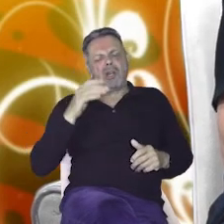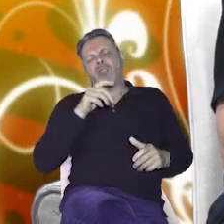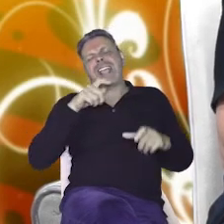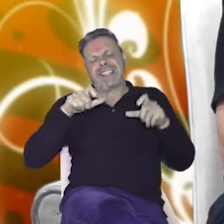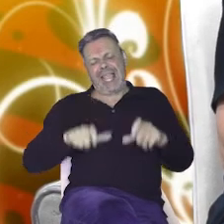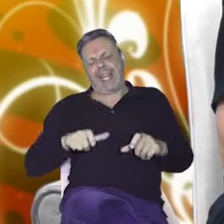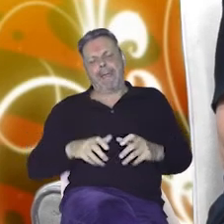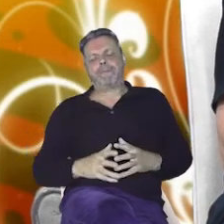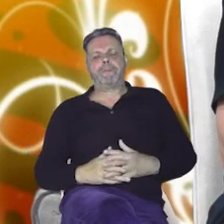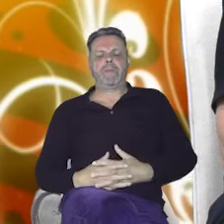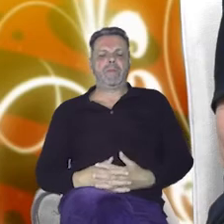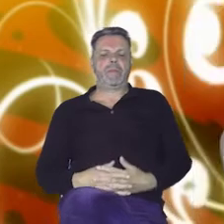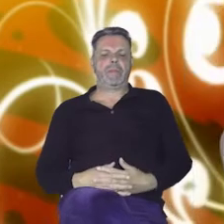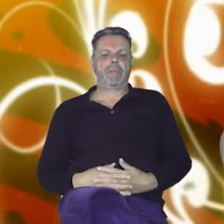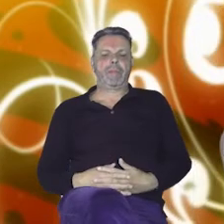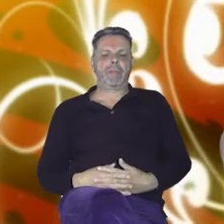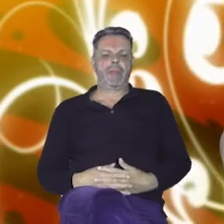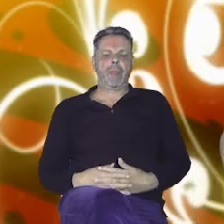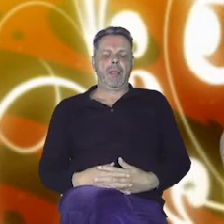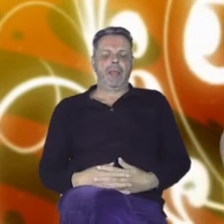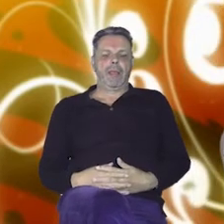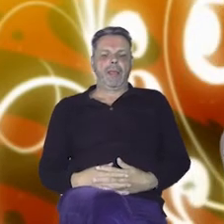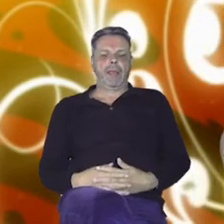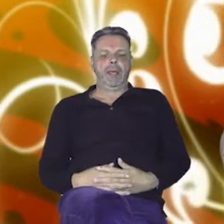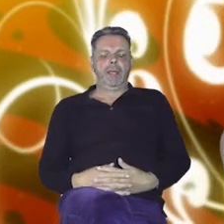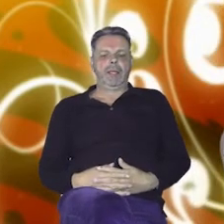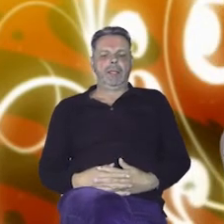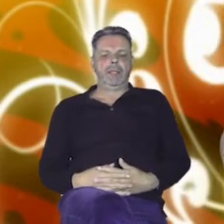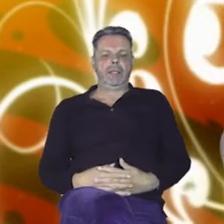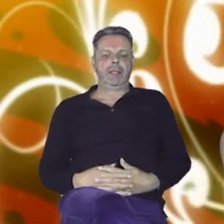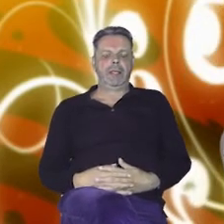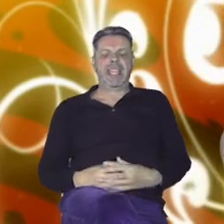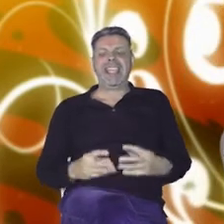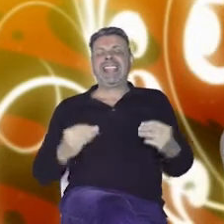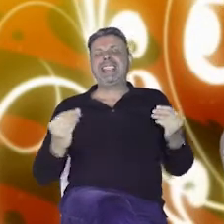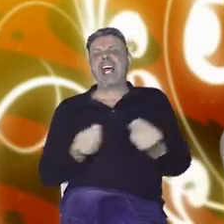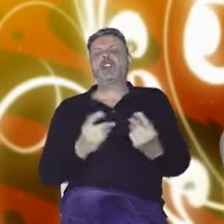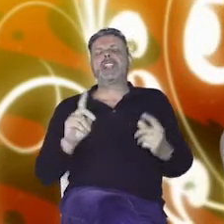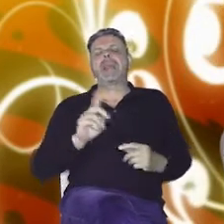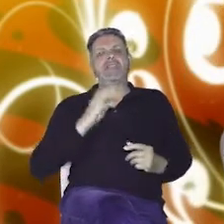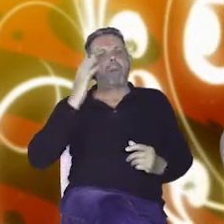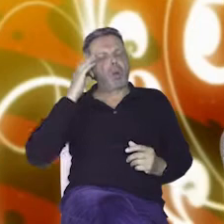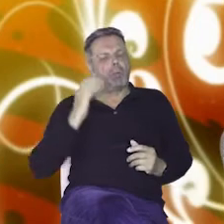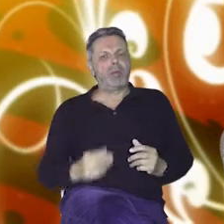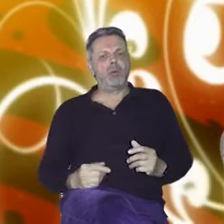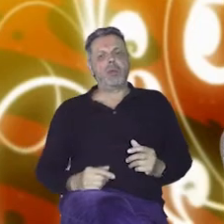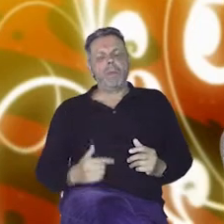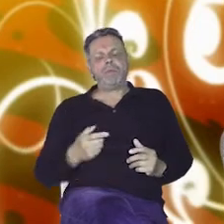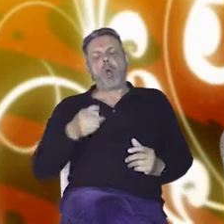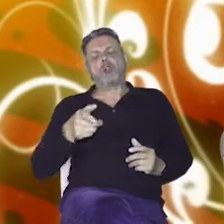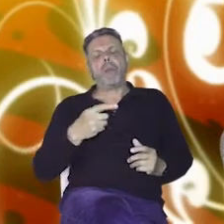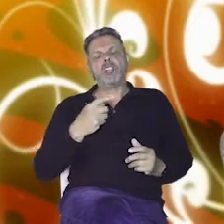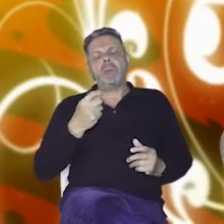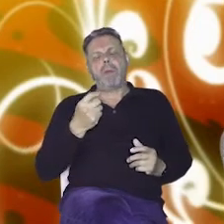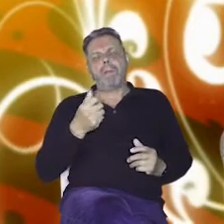stare. Nismo, ali sad zašto se mi nismo pobrinuli ili jesmo, to ćemo malo kasnije dostaviti